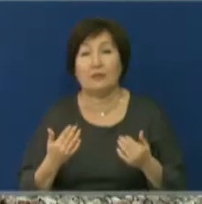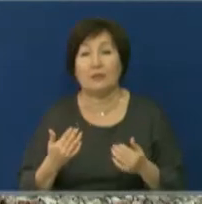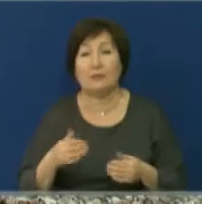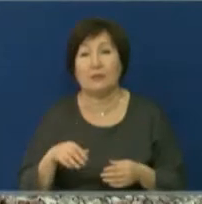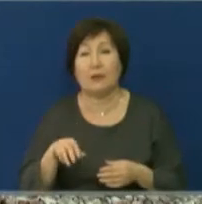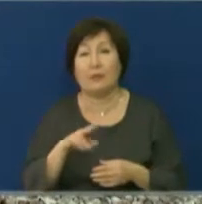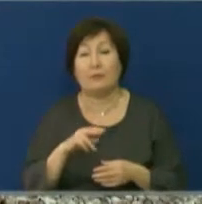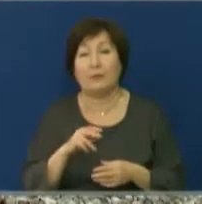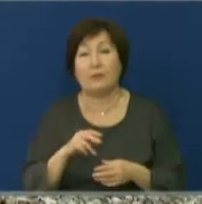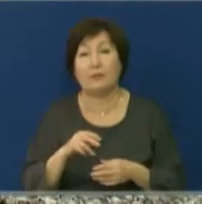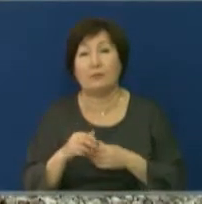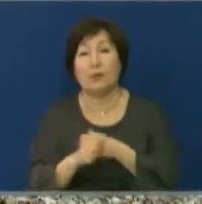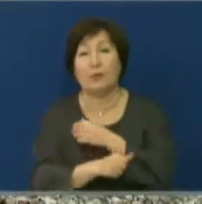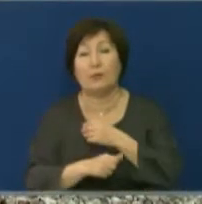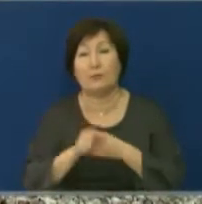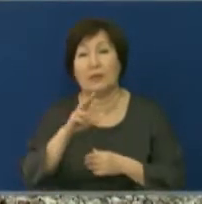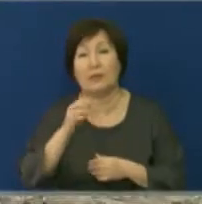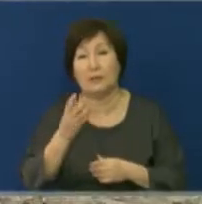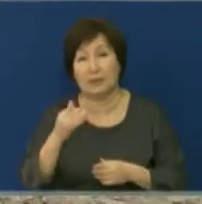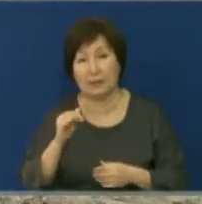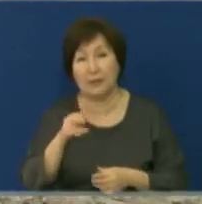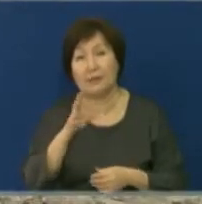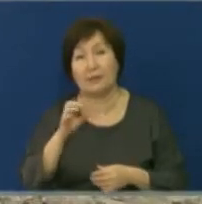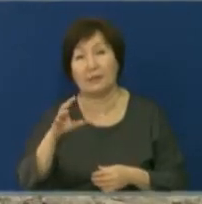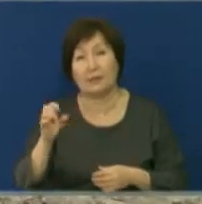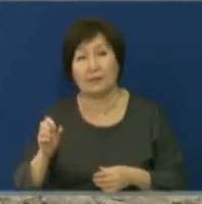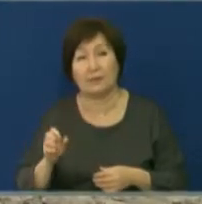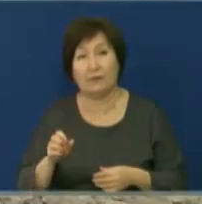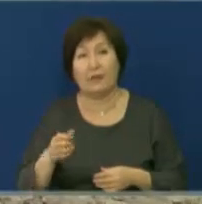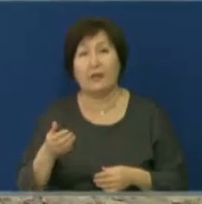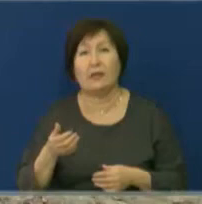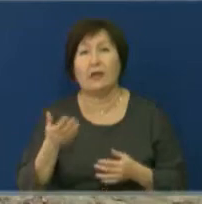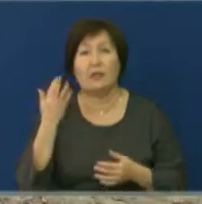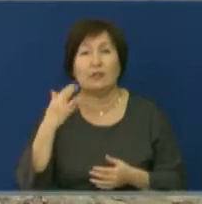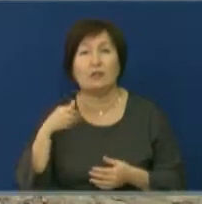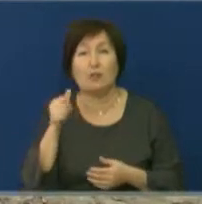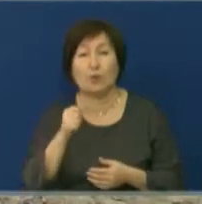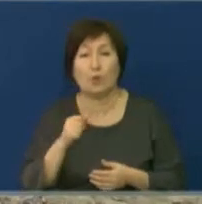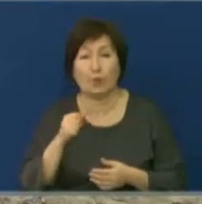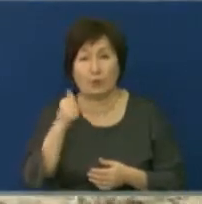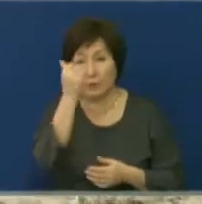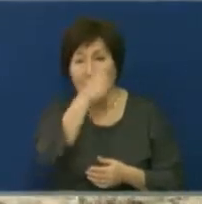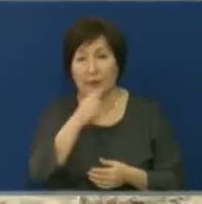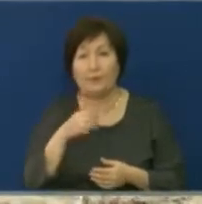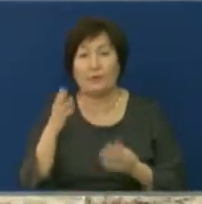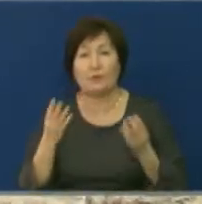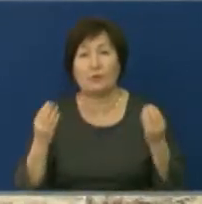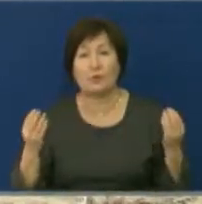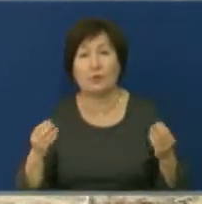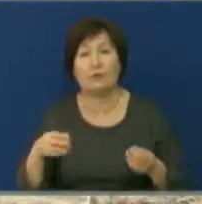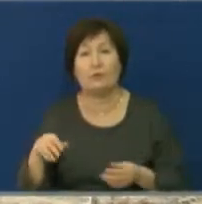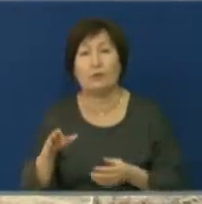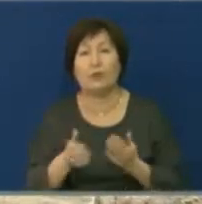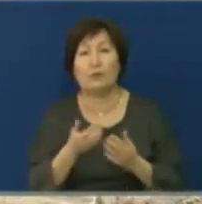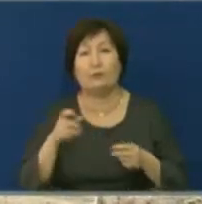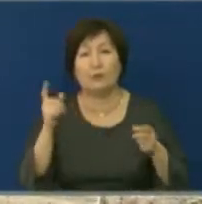Косанова. Местные жители отмечают, что каждый год весной дороги здесь топит талая вода. Однако ремонтные работы этих улиц